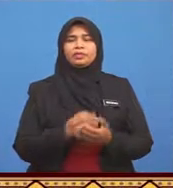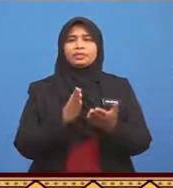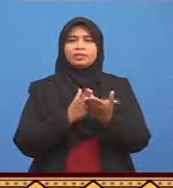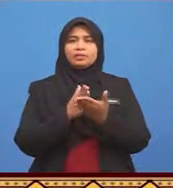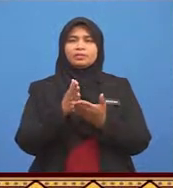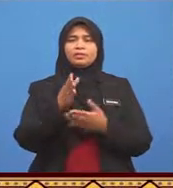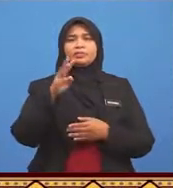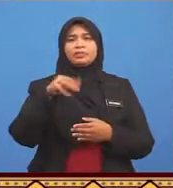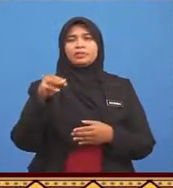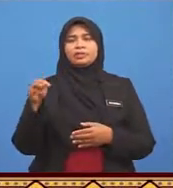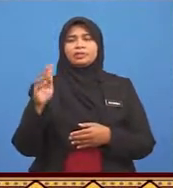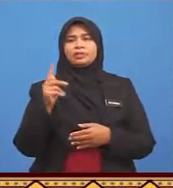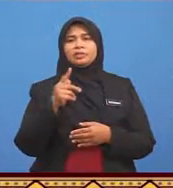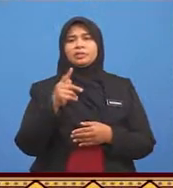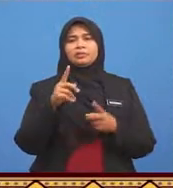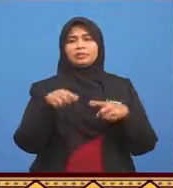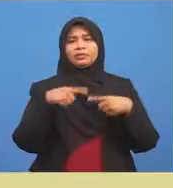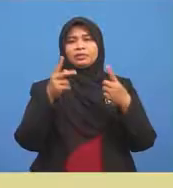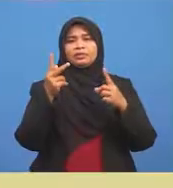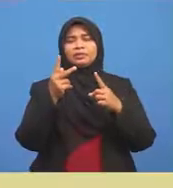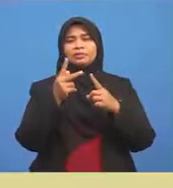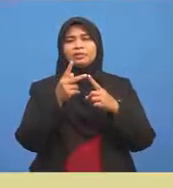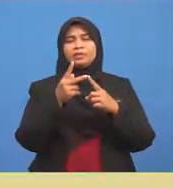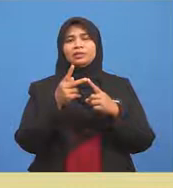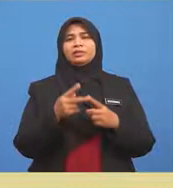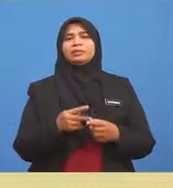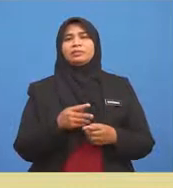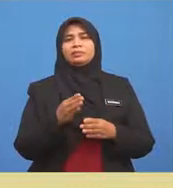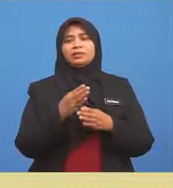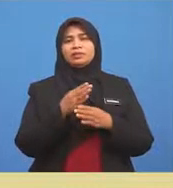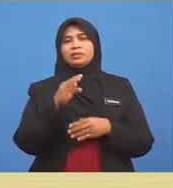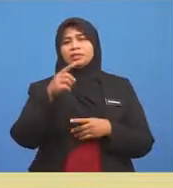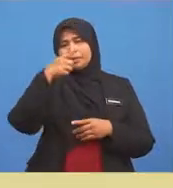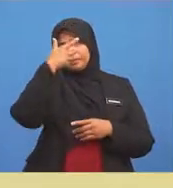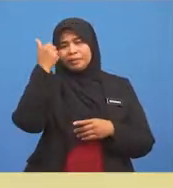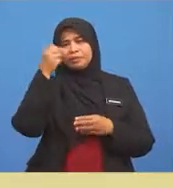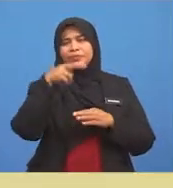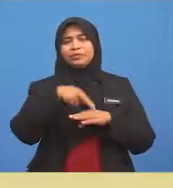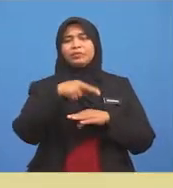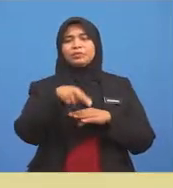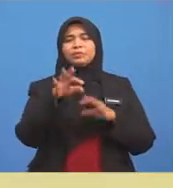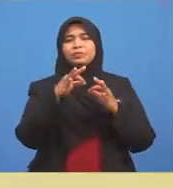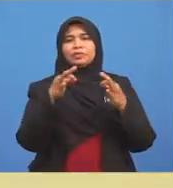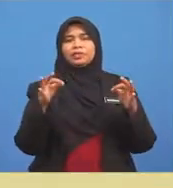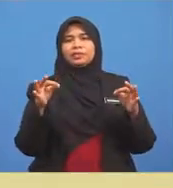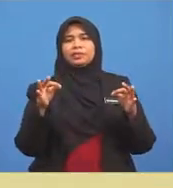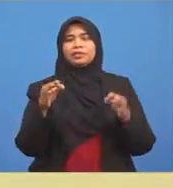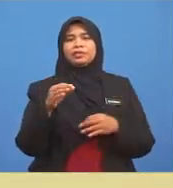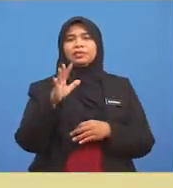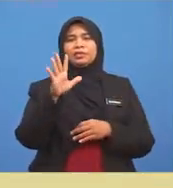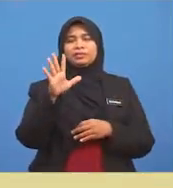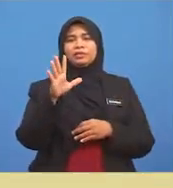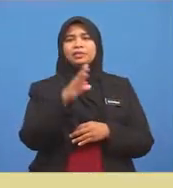Seterusnya murid-murid, kita pergi pula kepada subtopik sebab nuzul ayat surah An-Nisa ayat